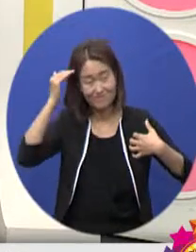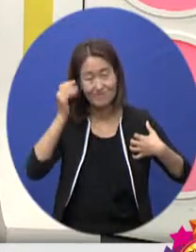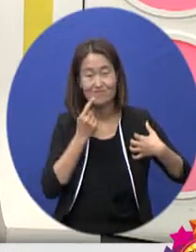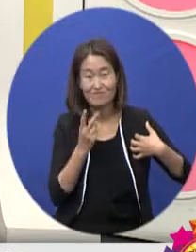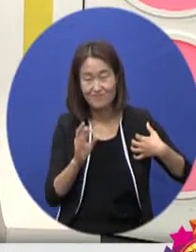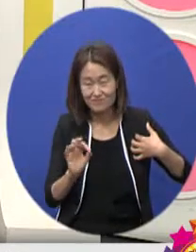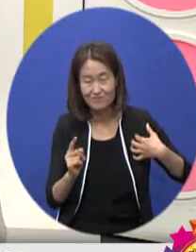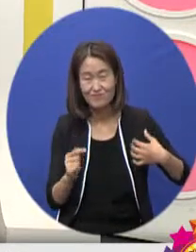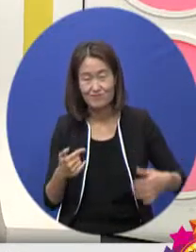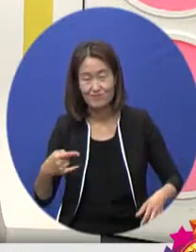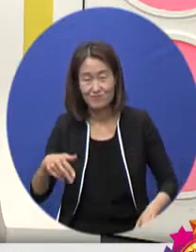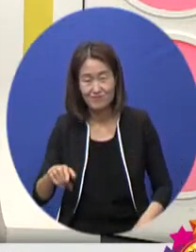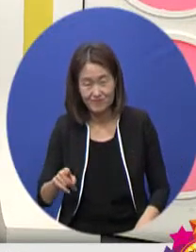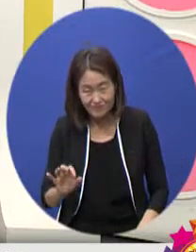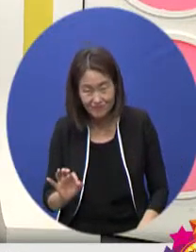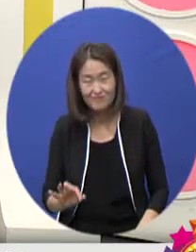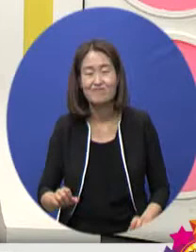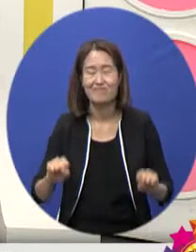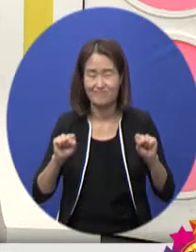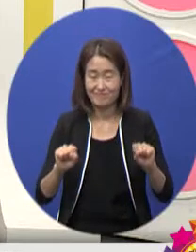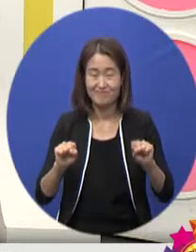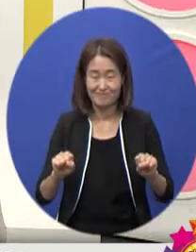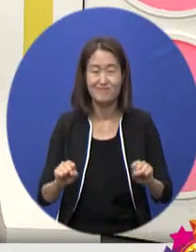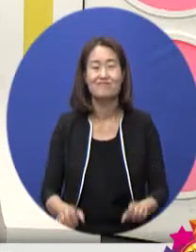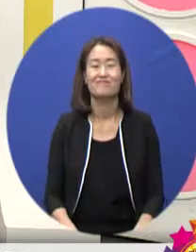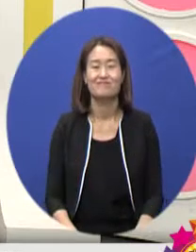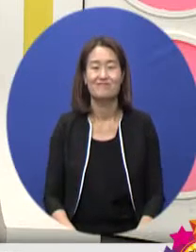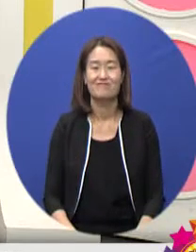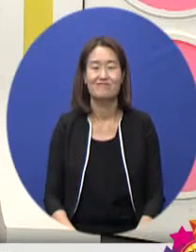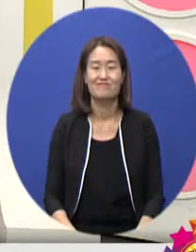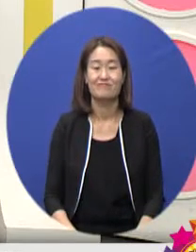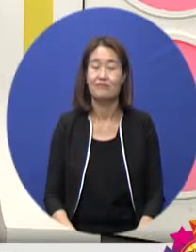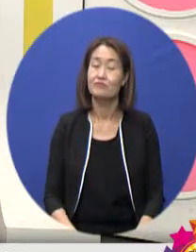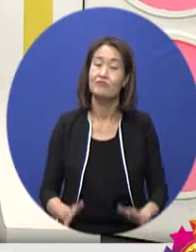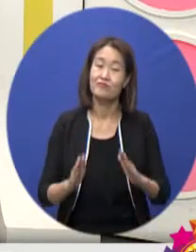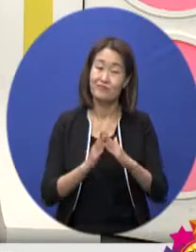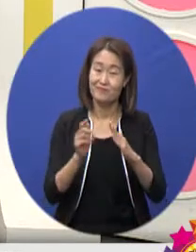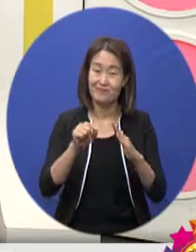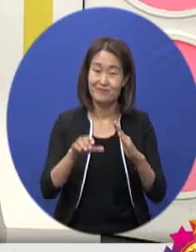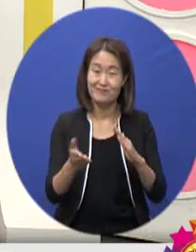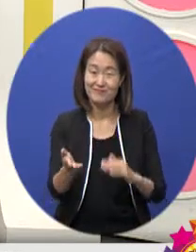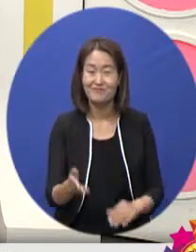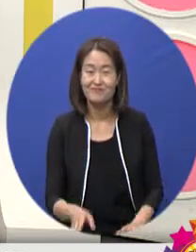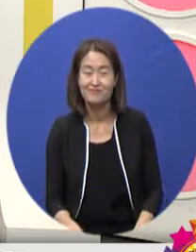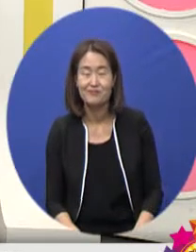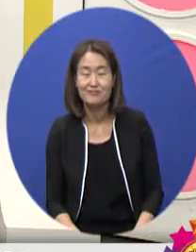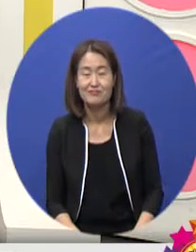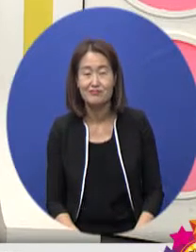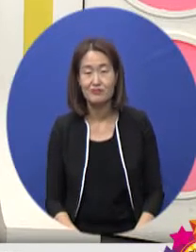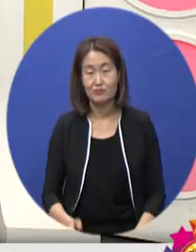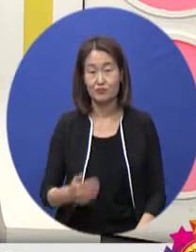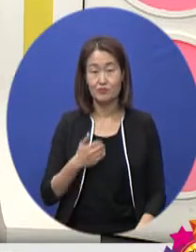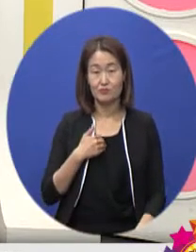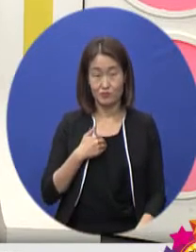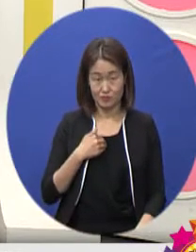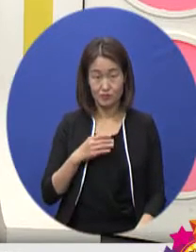안녕하세요. 온희정 씨, 안녕하세요. 네. 네. 네. 어머님 어디에 살고 계신가요? 네,